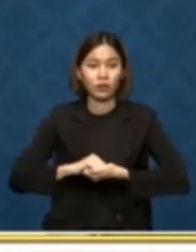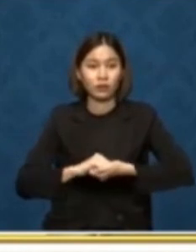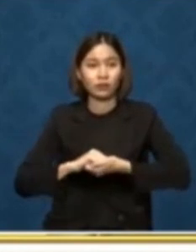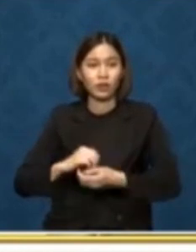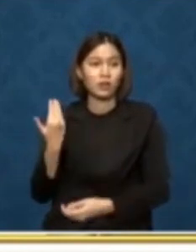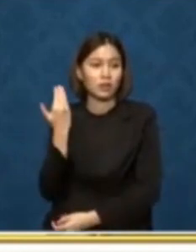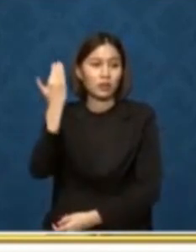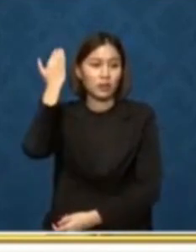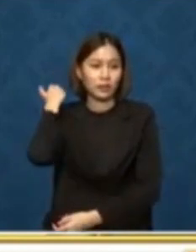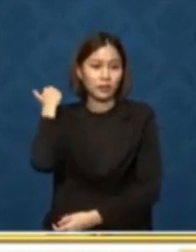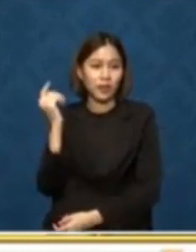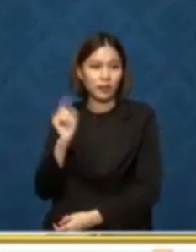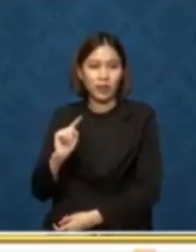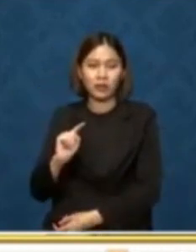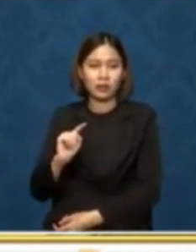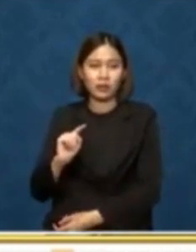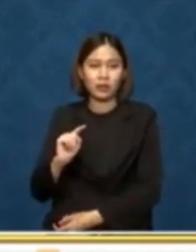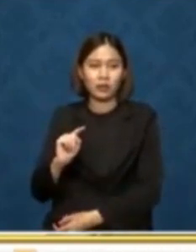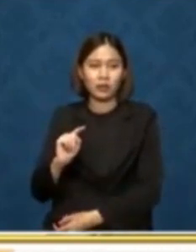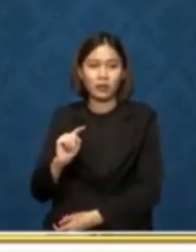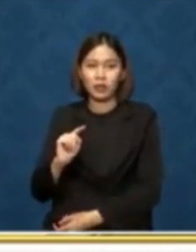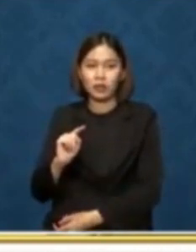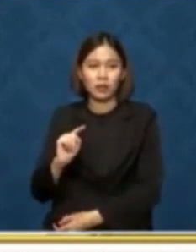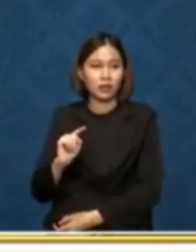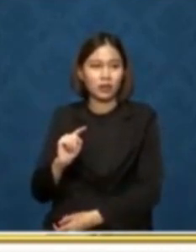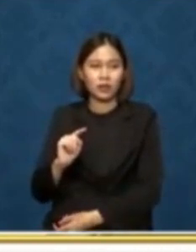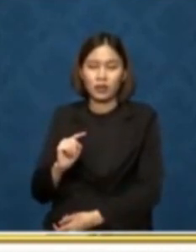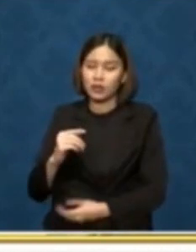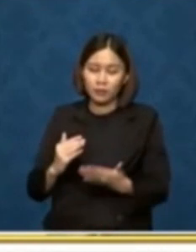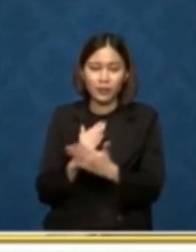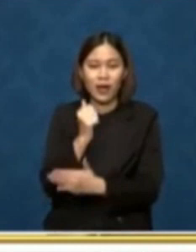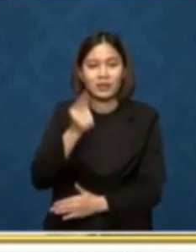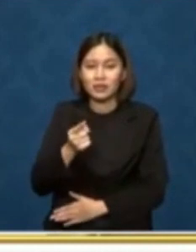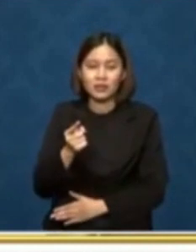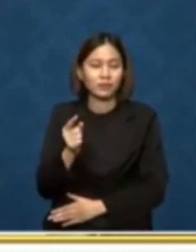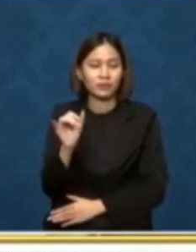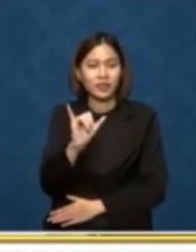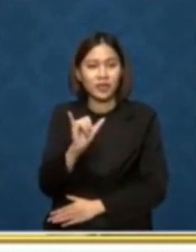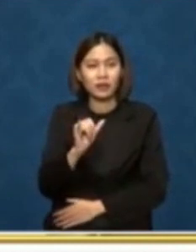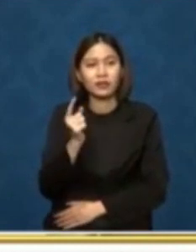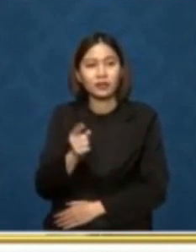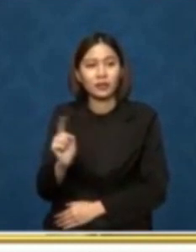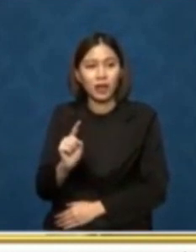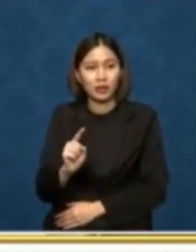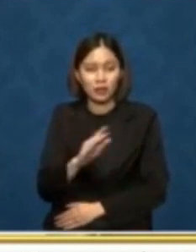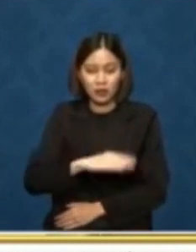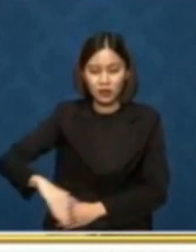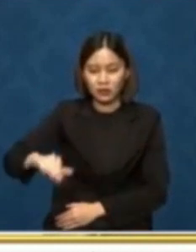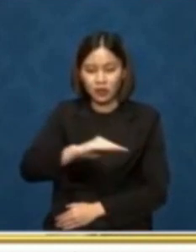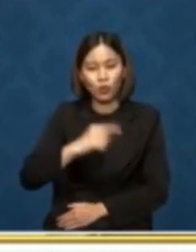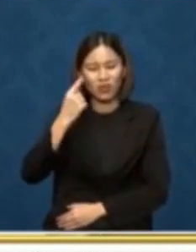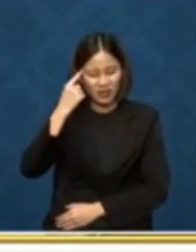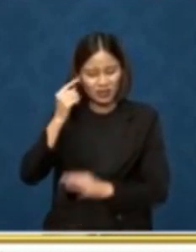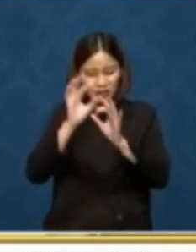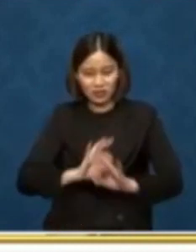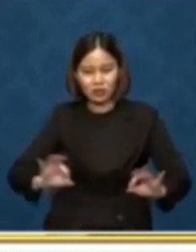สันติภาพที่ผ่านมาเนี่ยจึงไม่ได้มีผลเกิดขึ้นพอสมควรทั้งๆที่